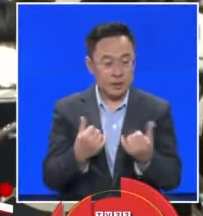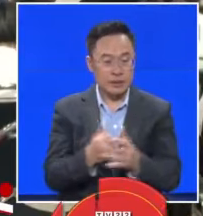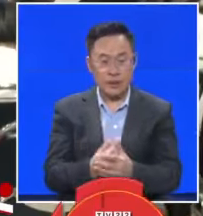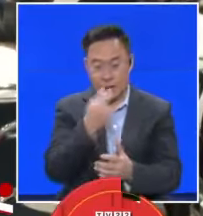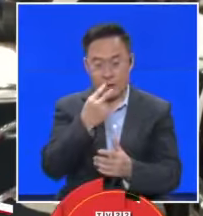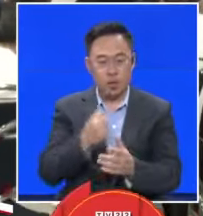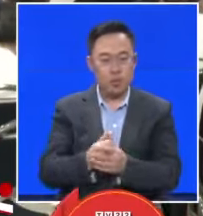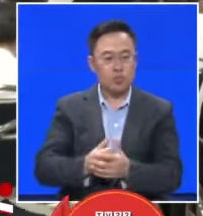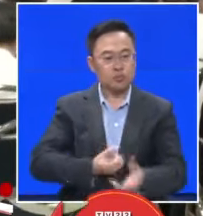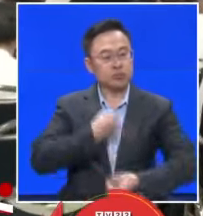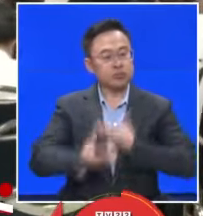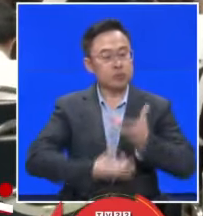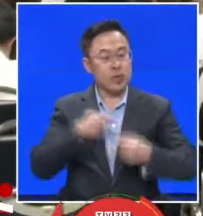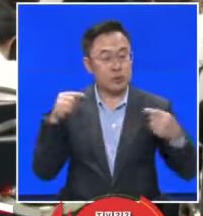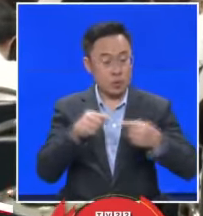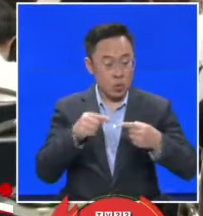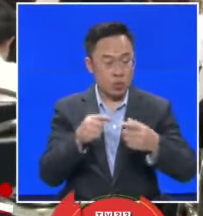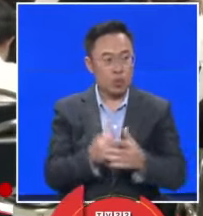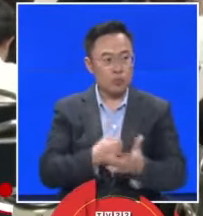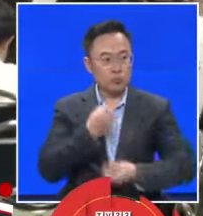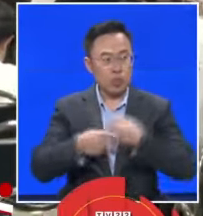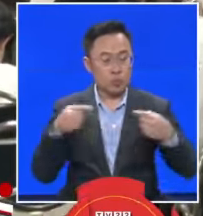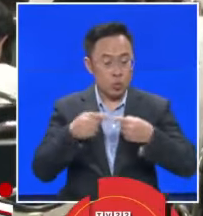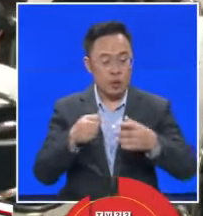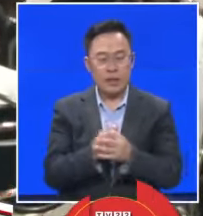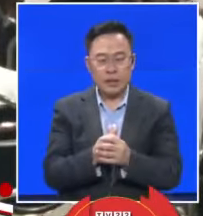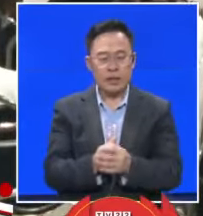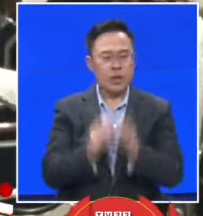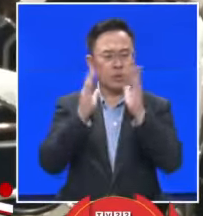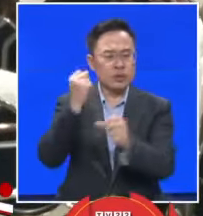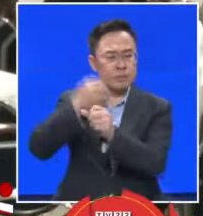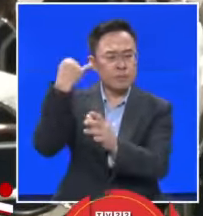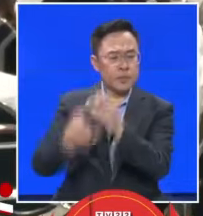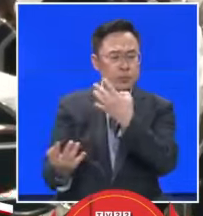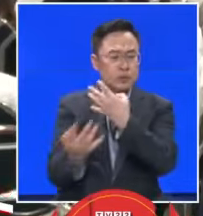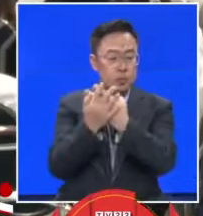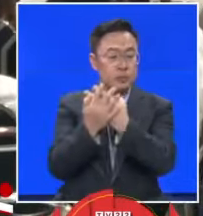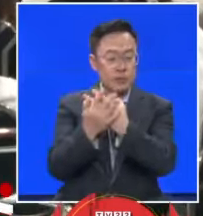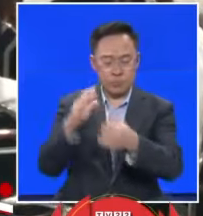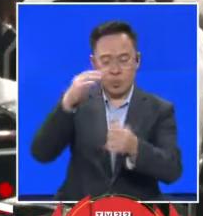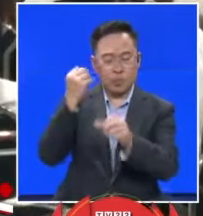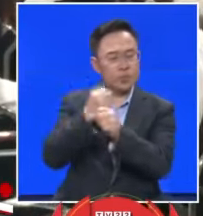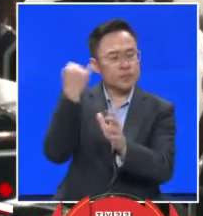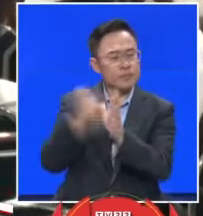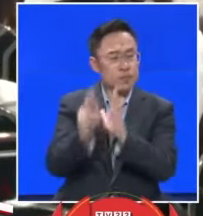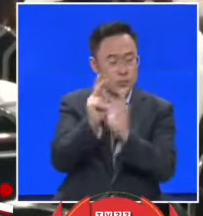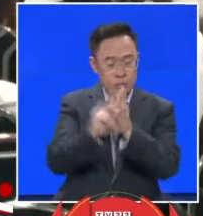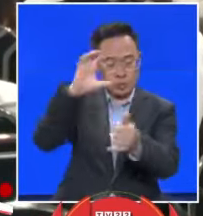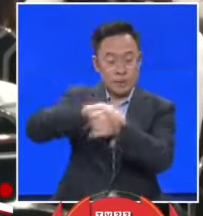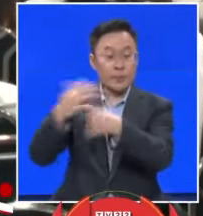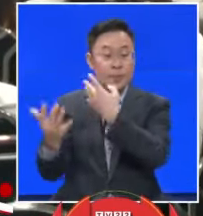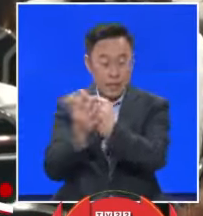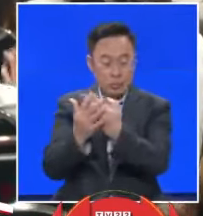ทีครับอยู่ระหว่างการเสวนาเรื่องการสร้างการยอมรับให้กับผู้ที่พ้นโทษซึ่งก็มีทั้งรัฐมนตรีว่าการกระทรวงยุติธรรม